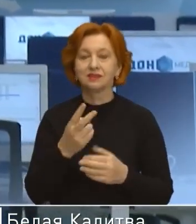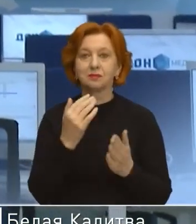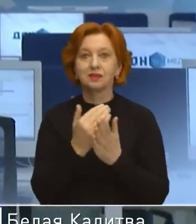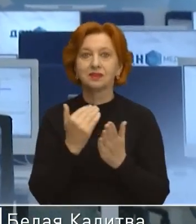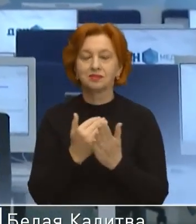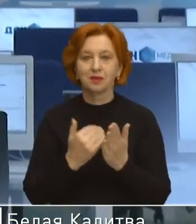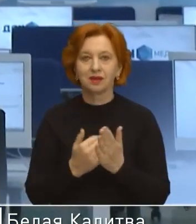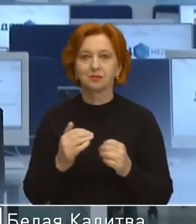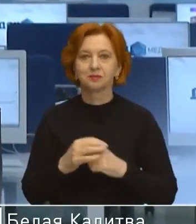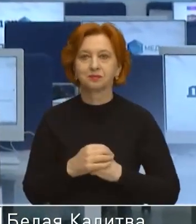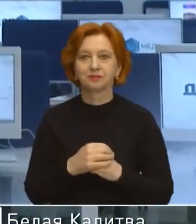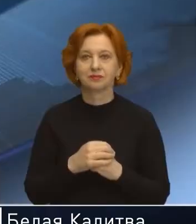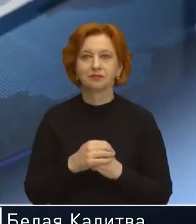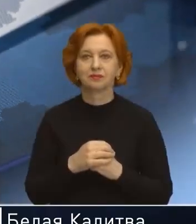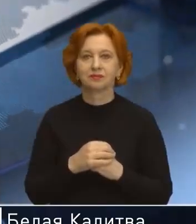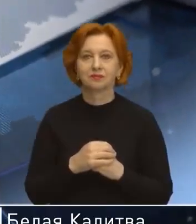Евсеевой. Смотрите выпуски.